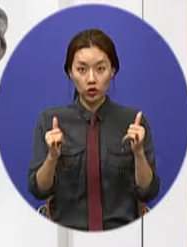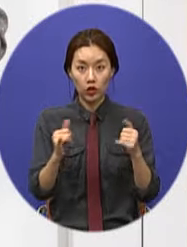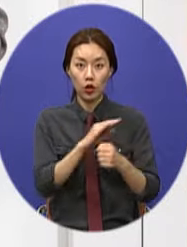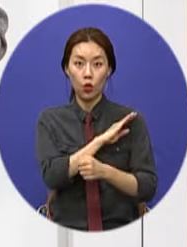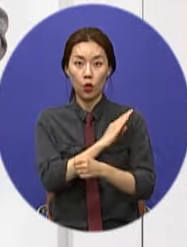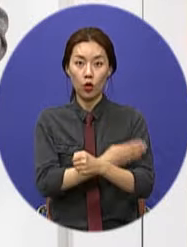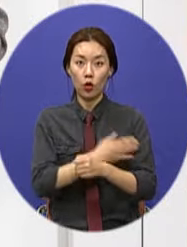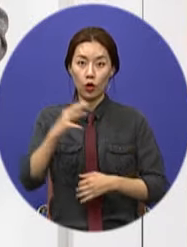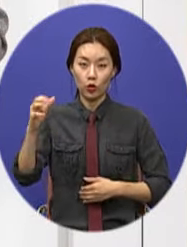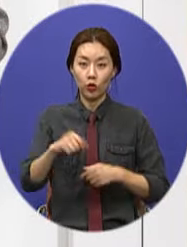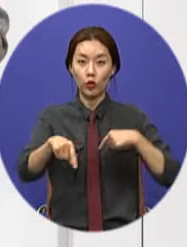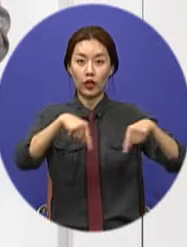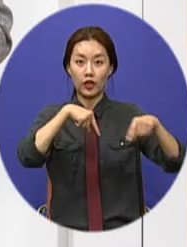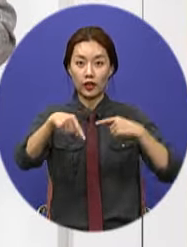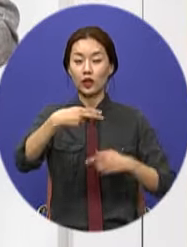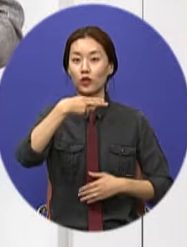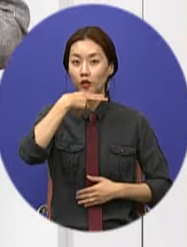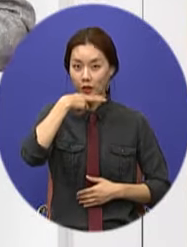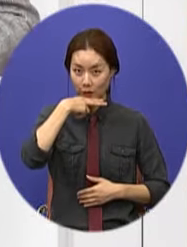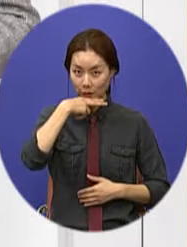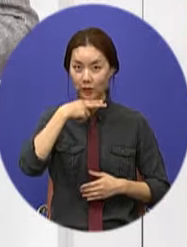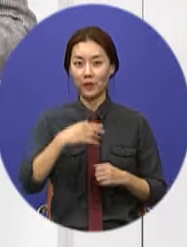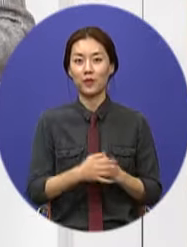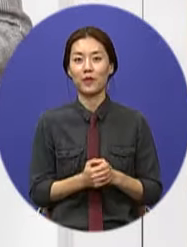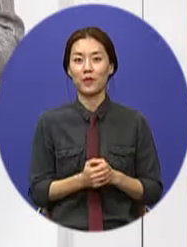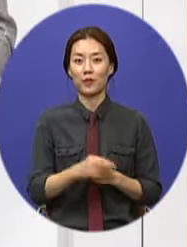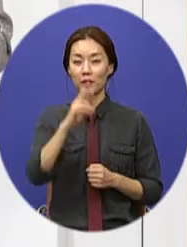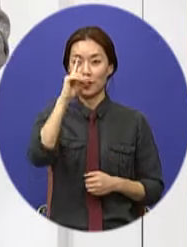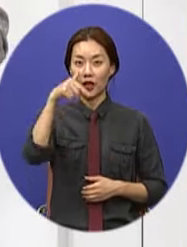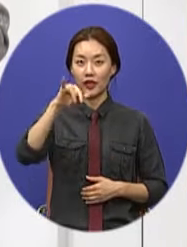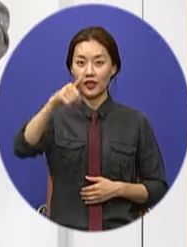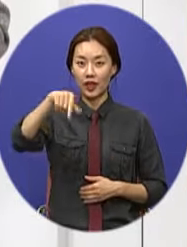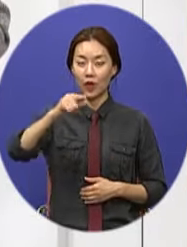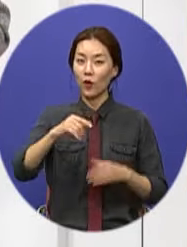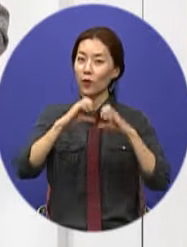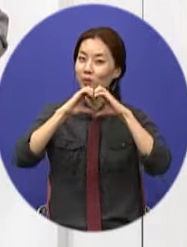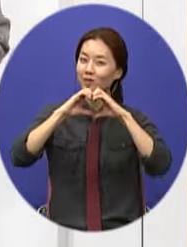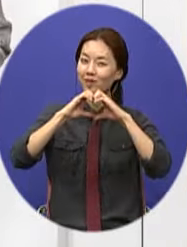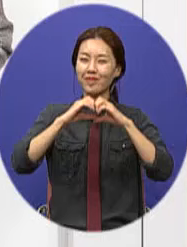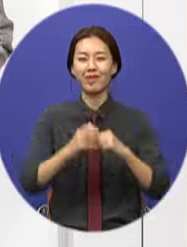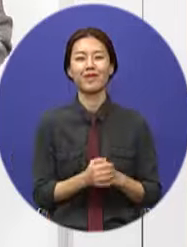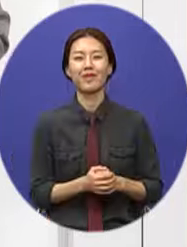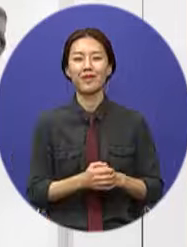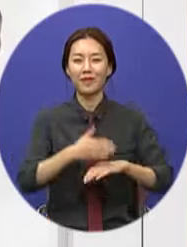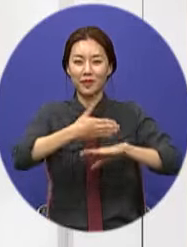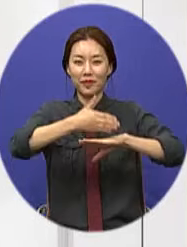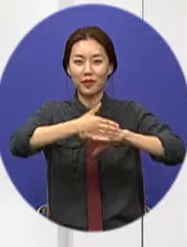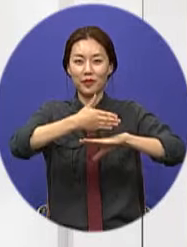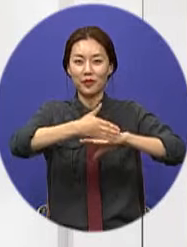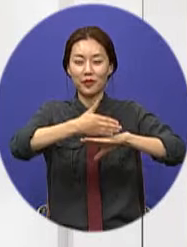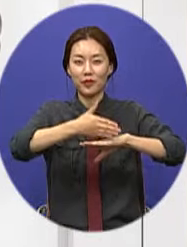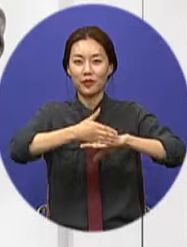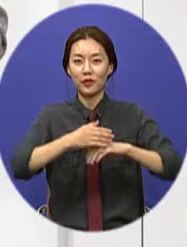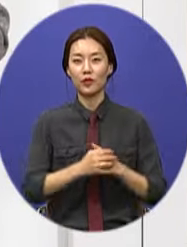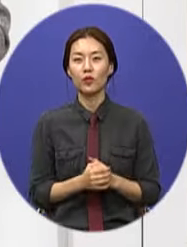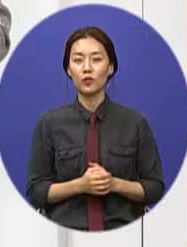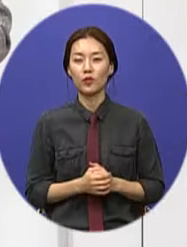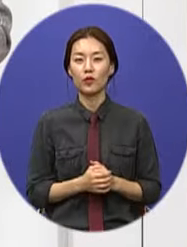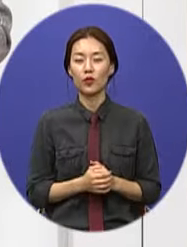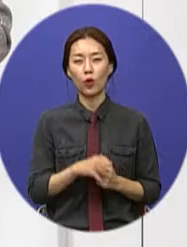권력으로 다스릴 수는 없겠죠? 아. 박재권 씨. 사랑합니다. 감사합니다. 아이고 예.